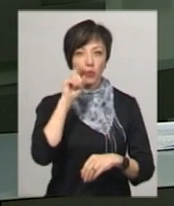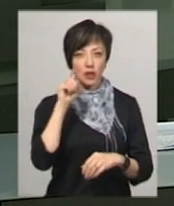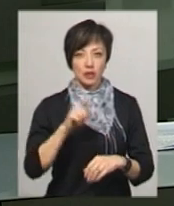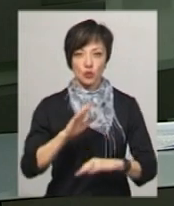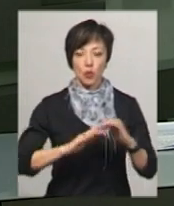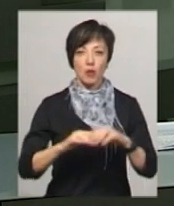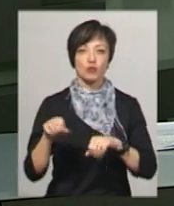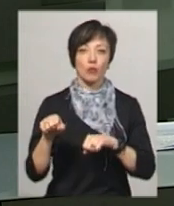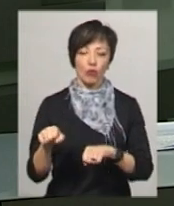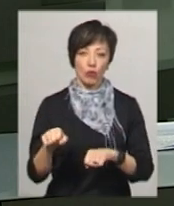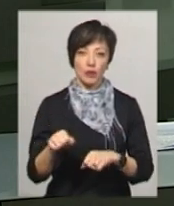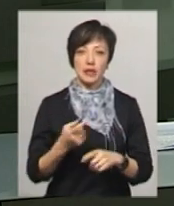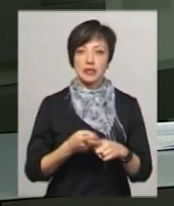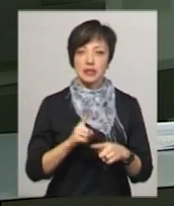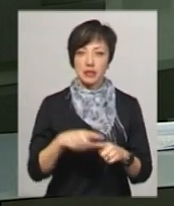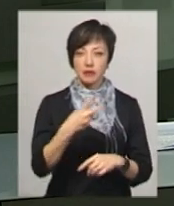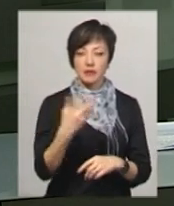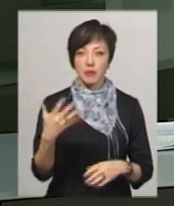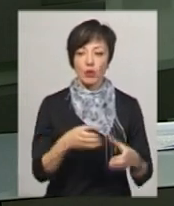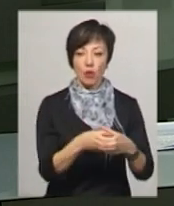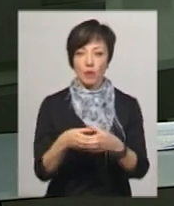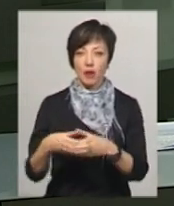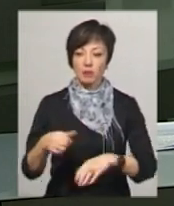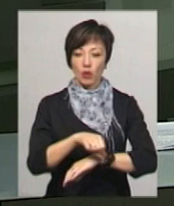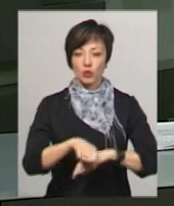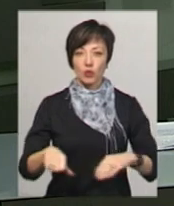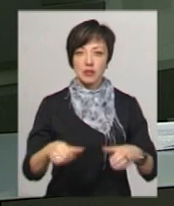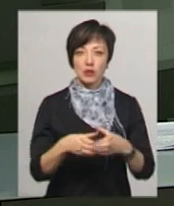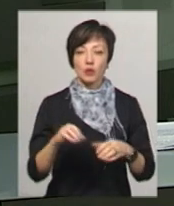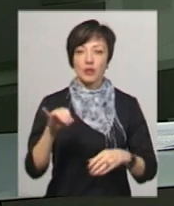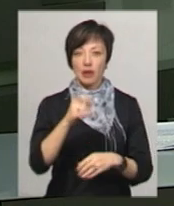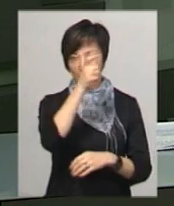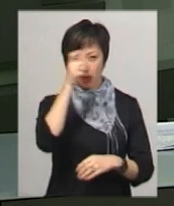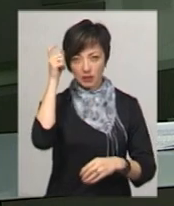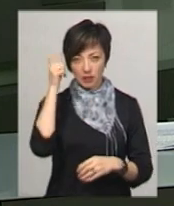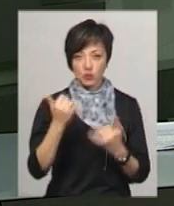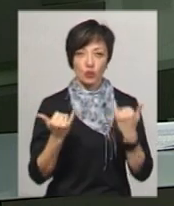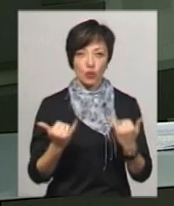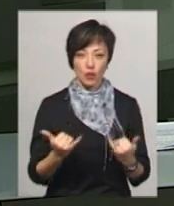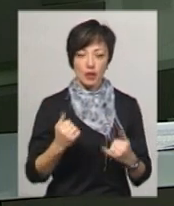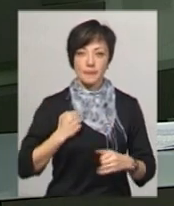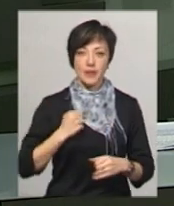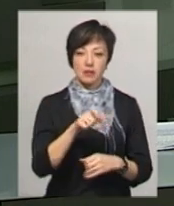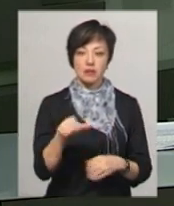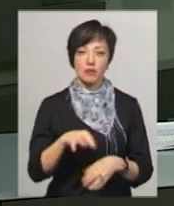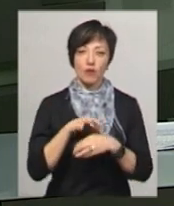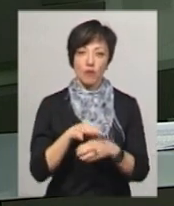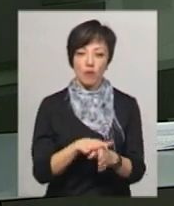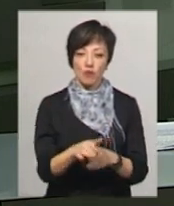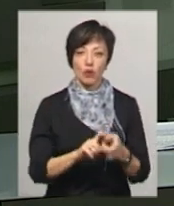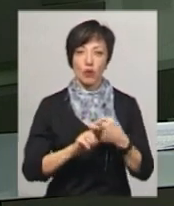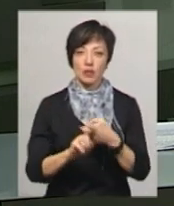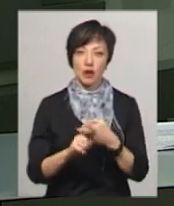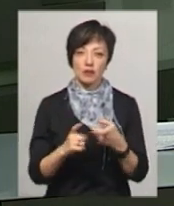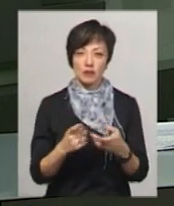з рукопашного бою. Це 25 команд прикордонних загонів та академії. Сьогодні бійці проводять повноконтактні